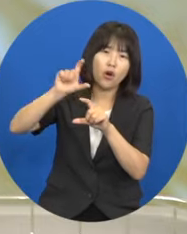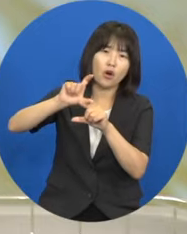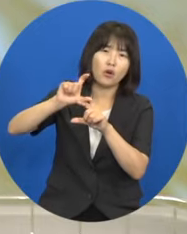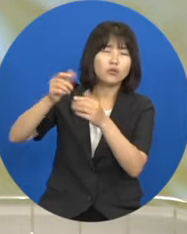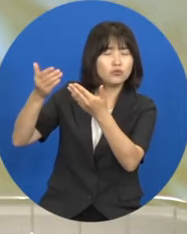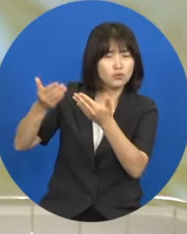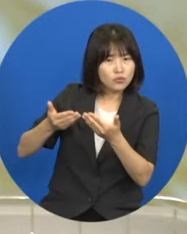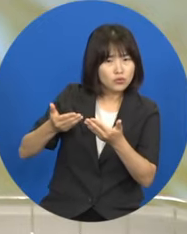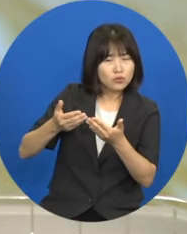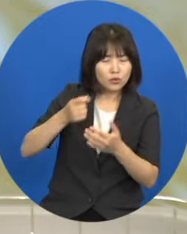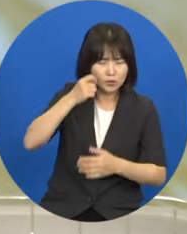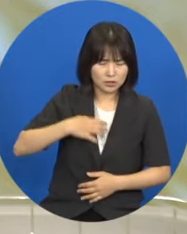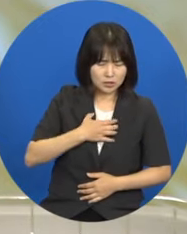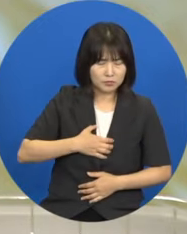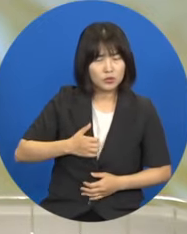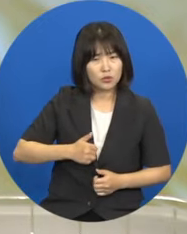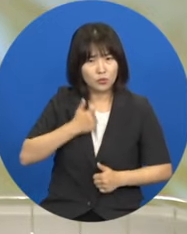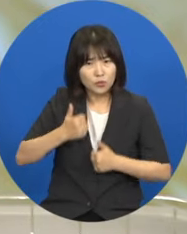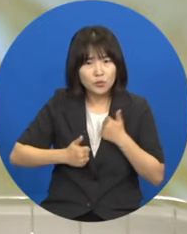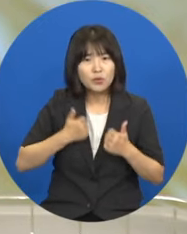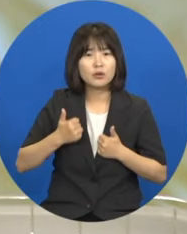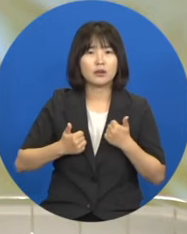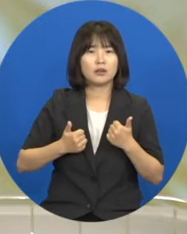우리의 슬픔과 화남과